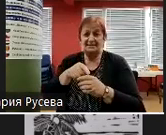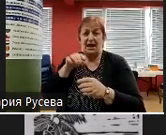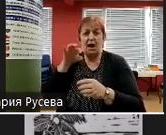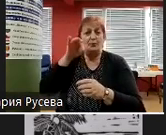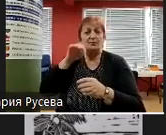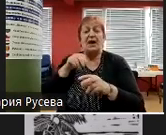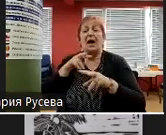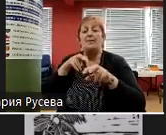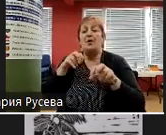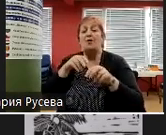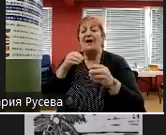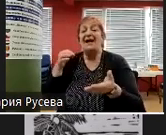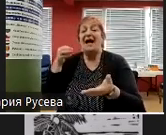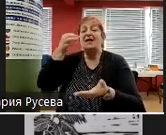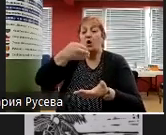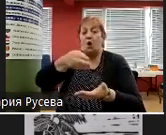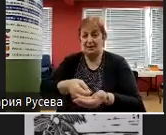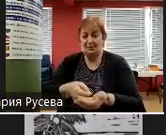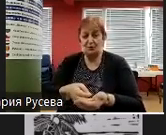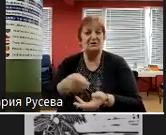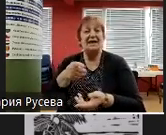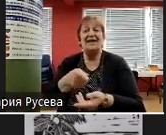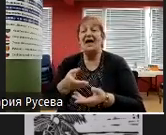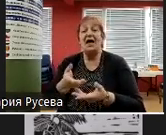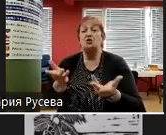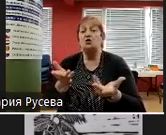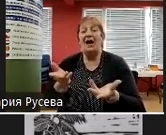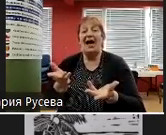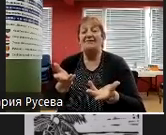проверка на достъпност и тогава